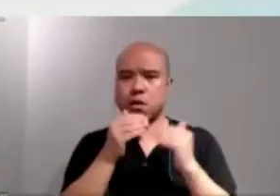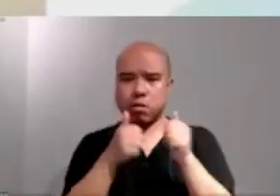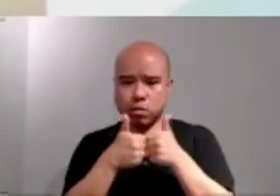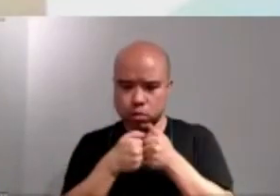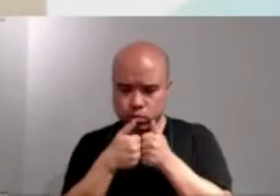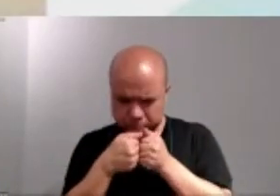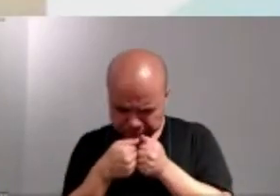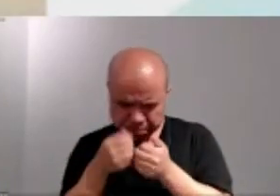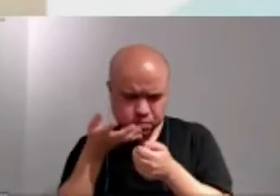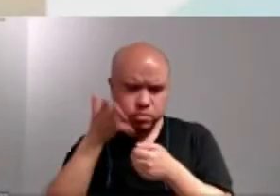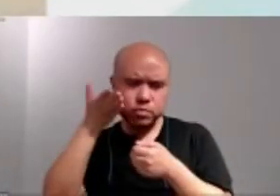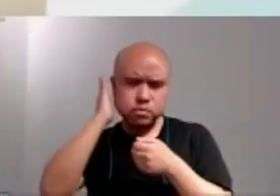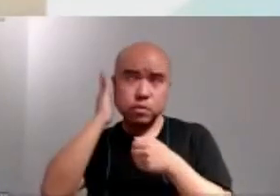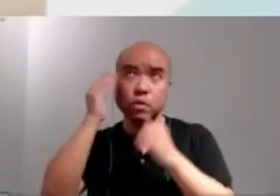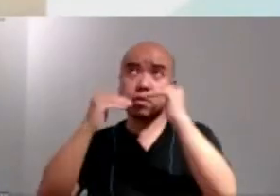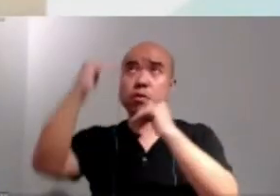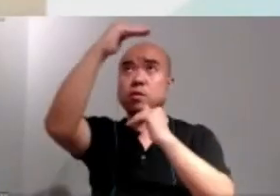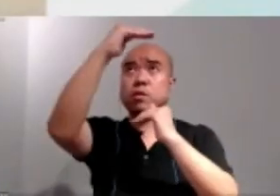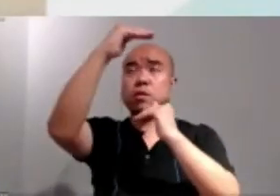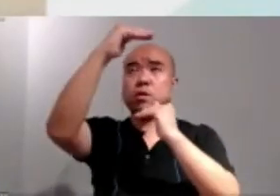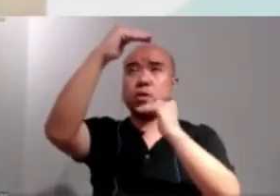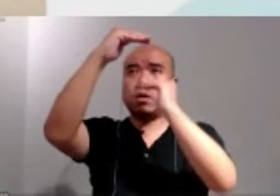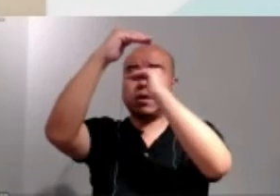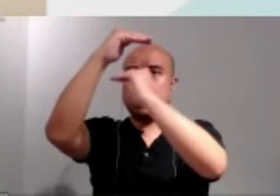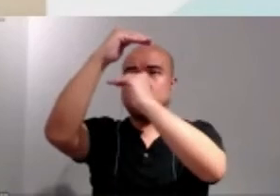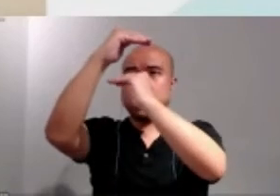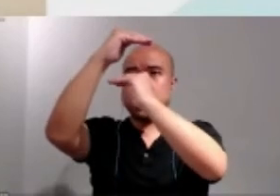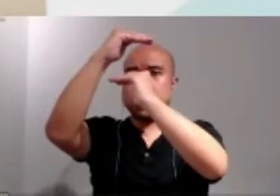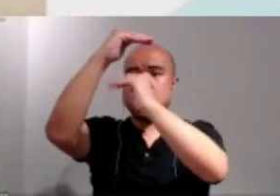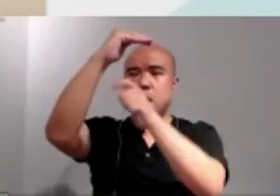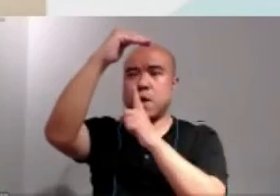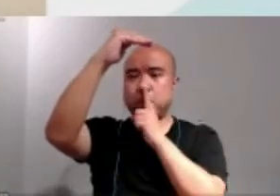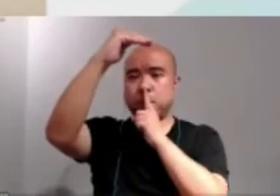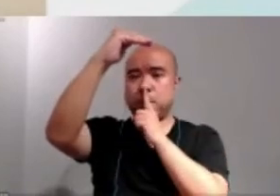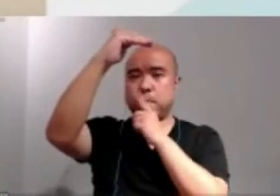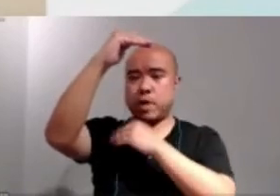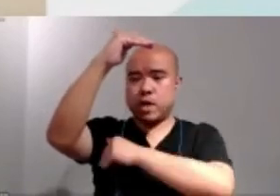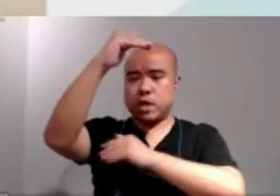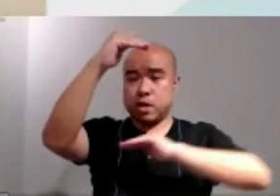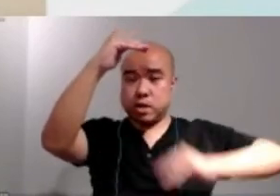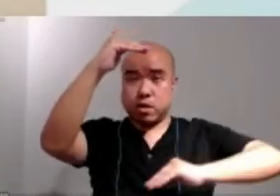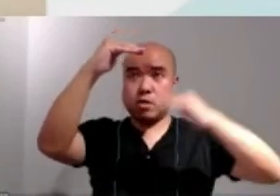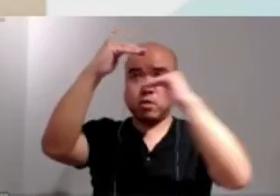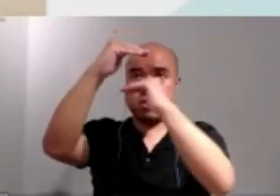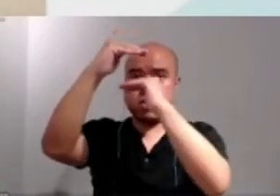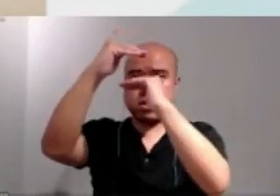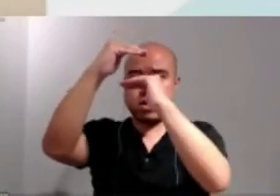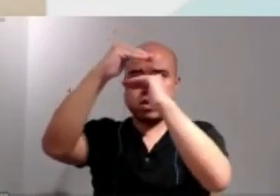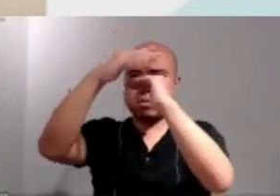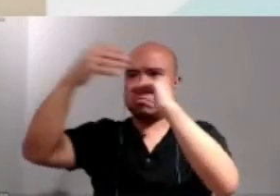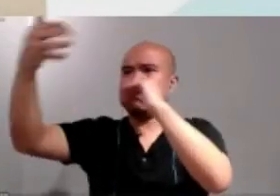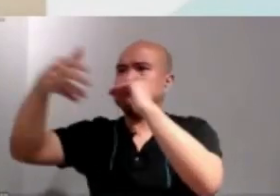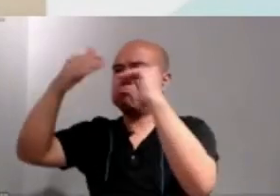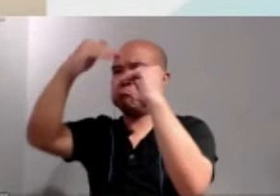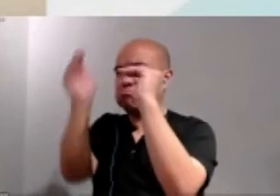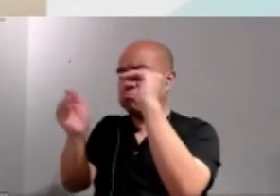上格，小雅同媽媽仲有兩個小朋友就瞓喺下格。床尾隔離咧就係洗手間，對面咧